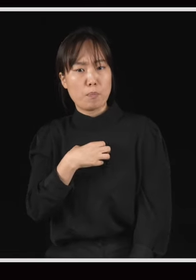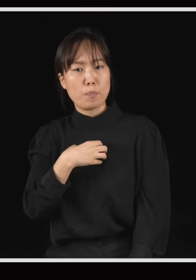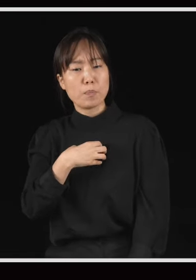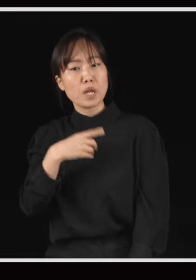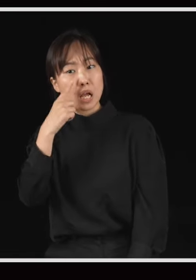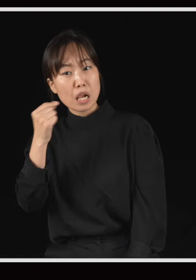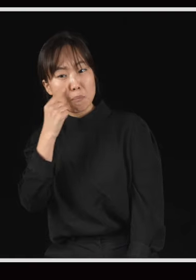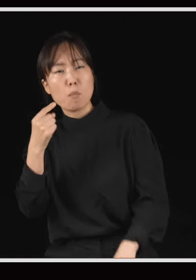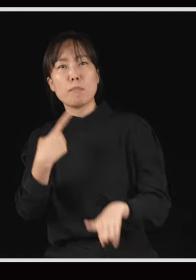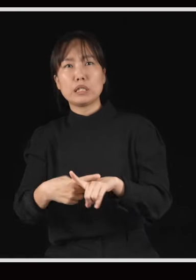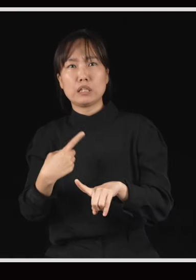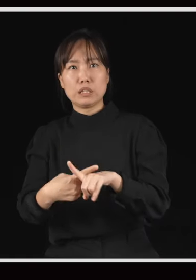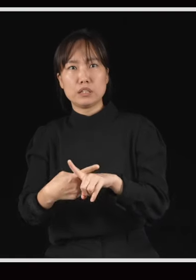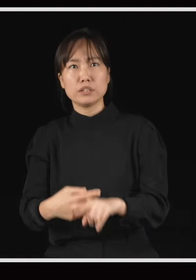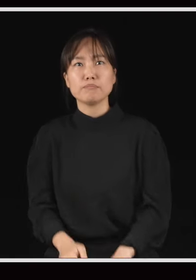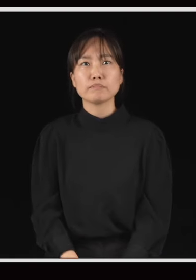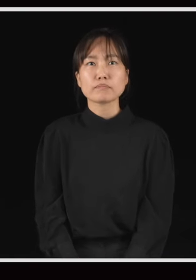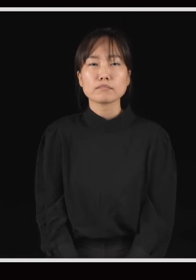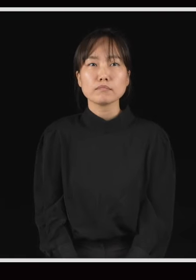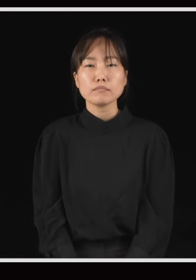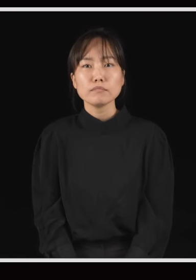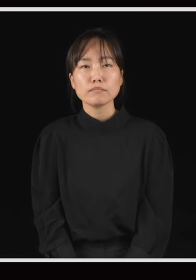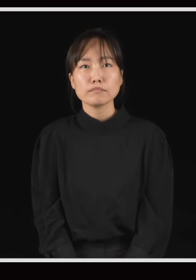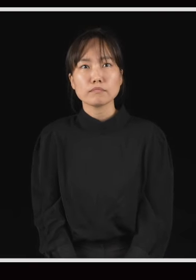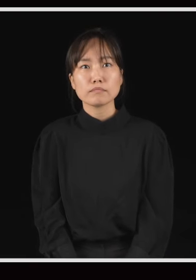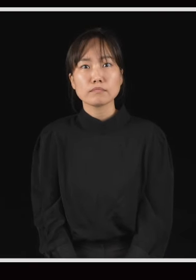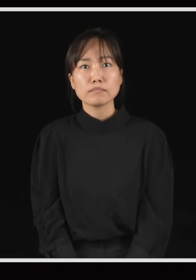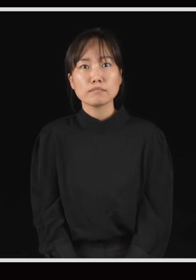일본도 비슷한 어떤 우려를 하고 있습니다.